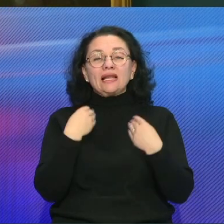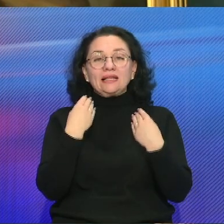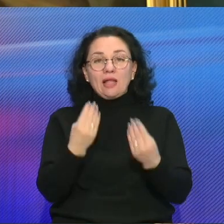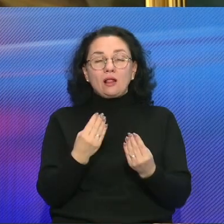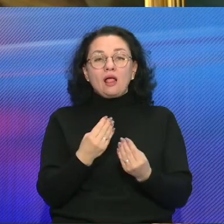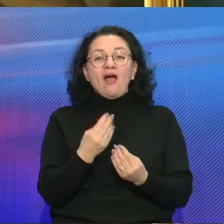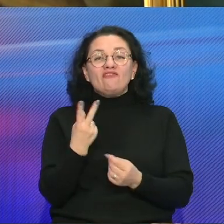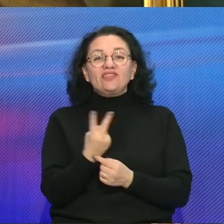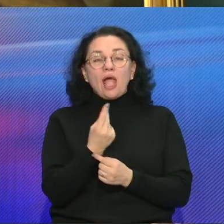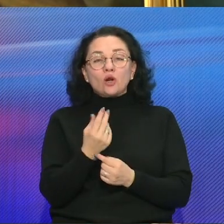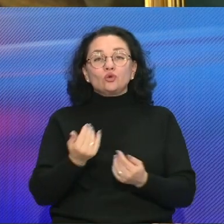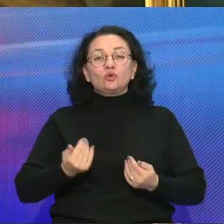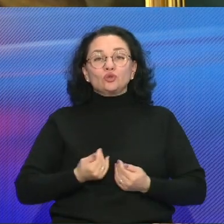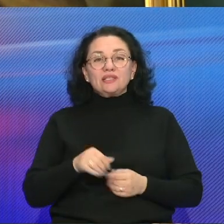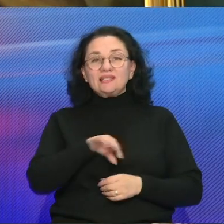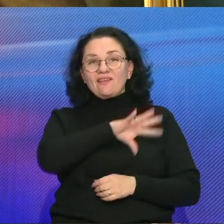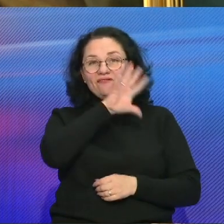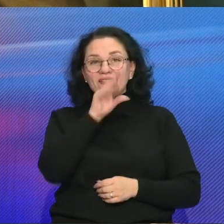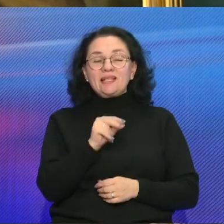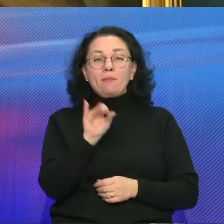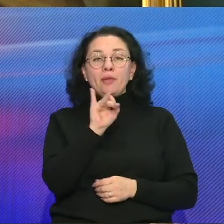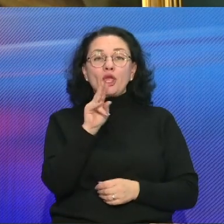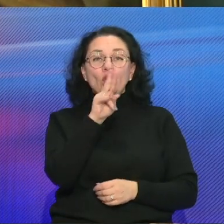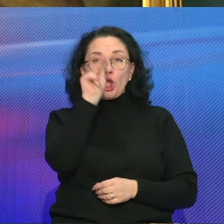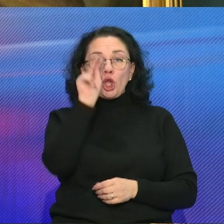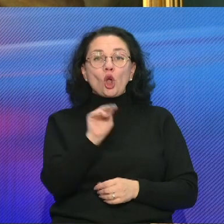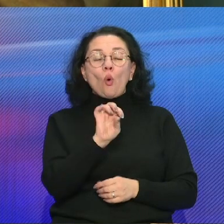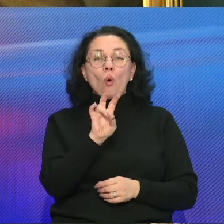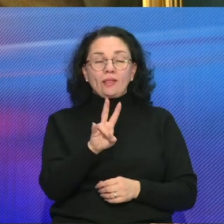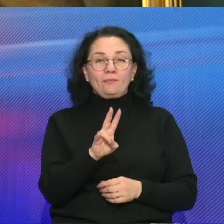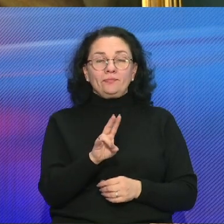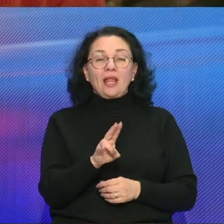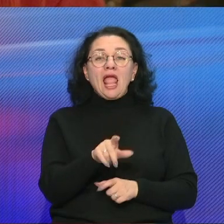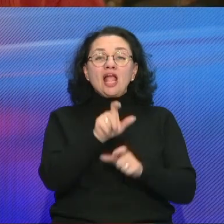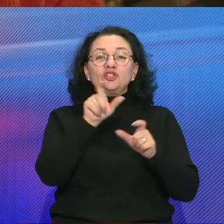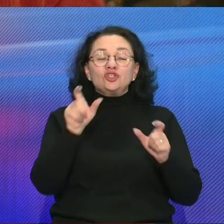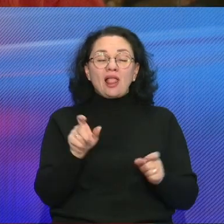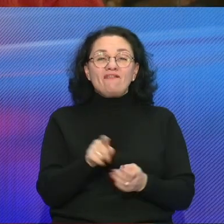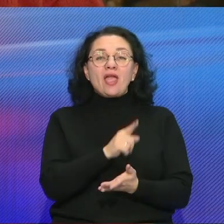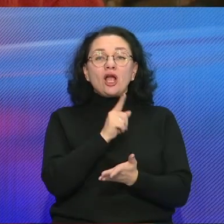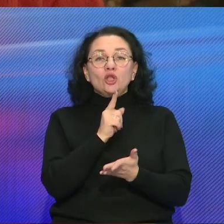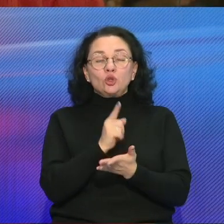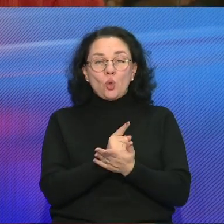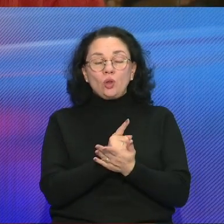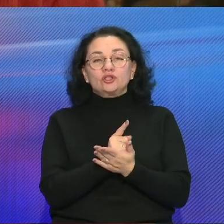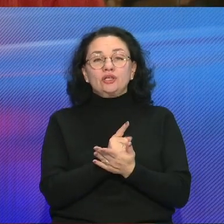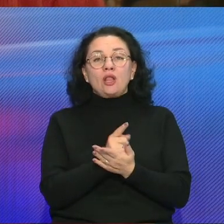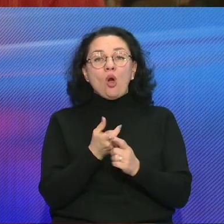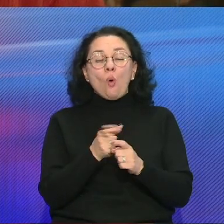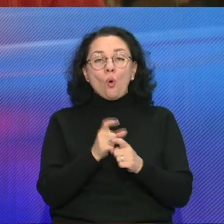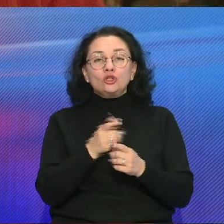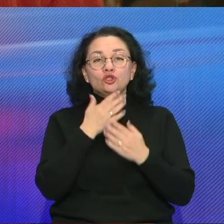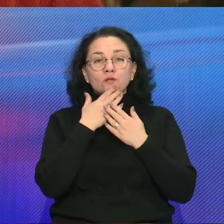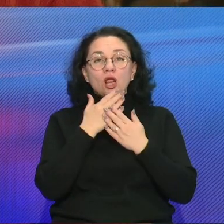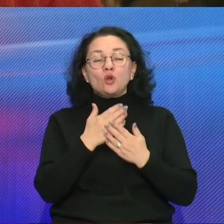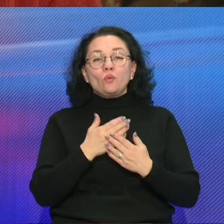житё, захававши их энергетику. Человек повинен иметь вельми великий досвид працы с